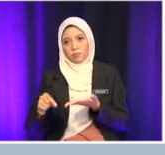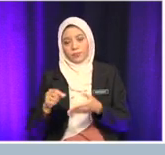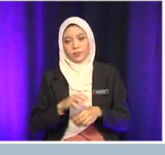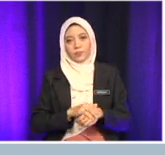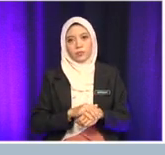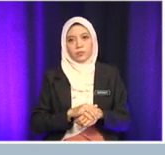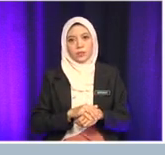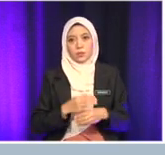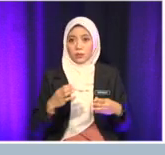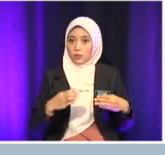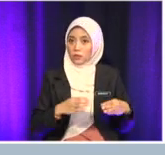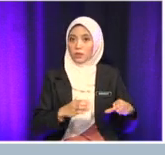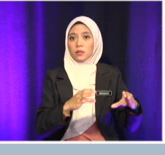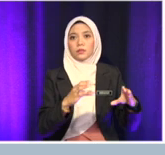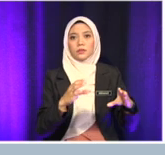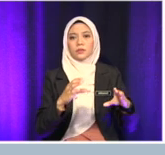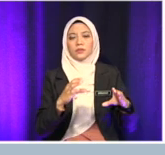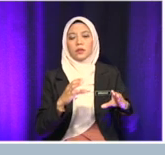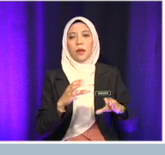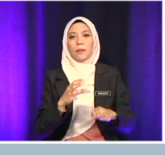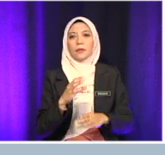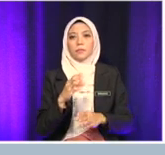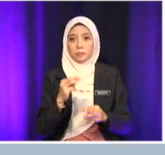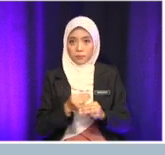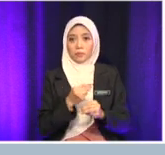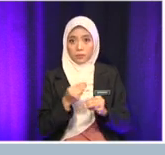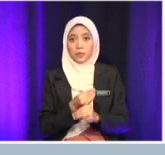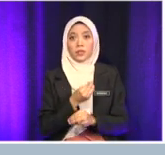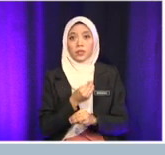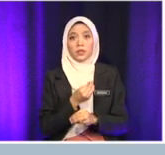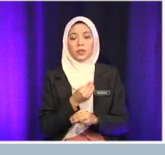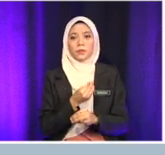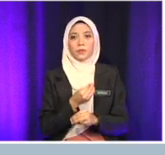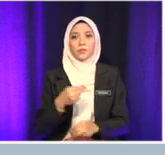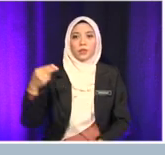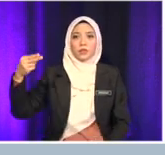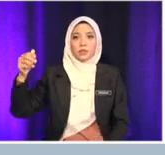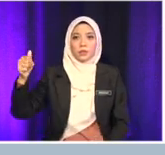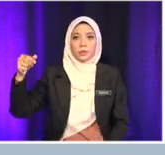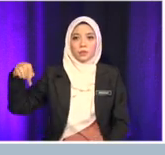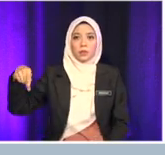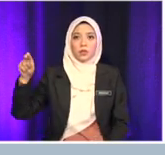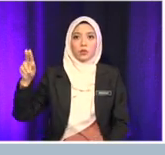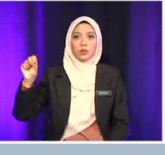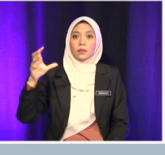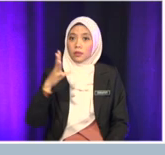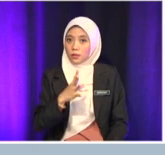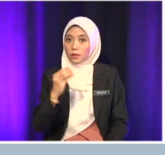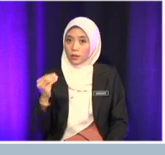kaidah matriks bermaksud 2 kaedah yang boleh digunakan yaitu penghapusan dan penggantian